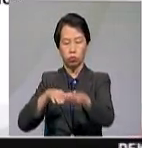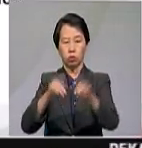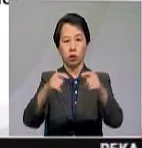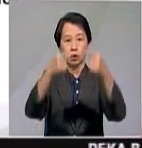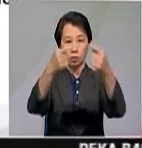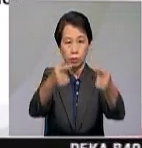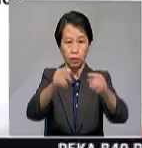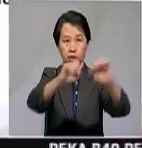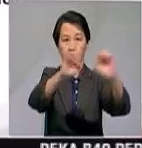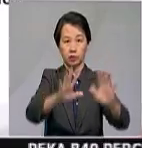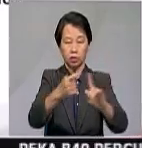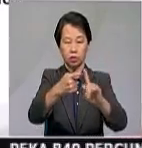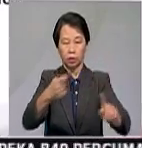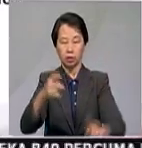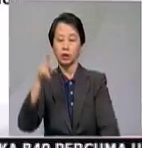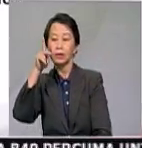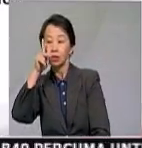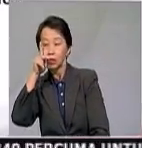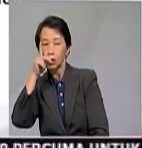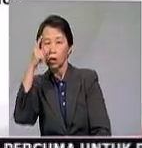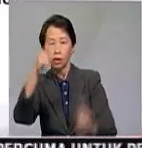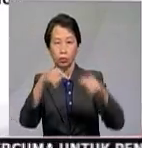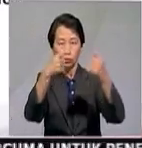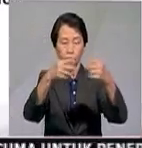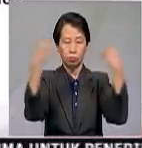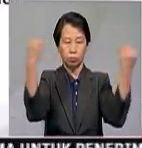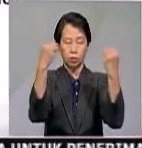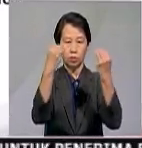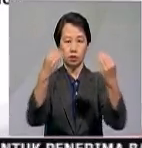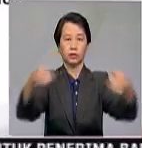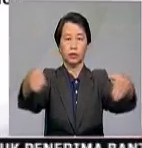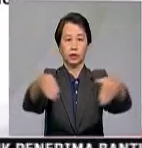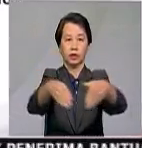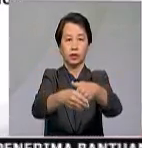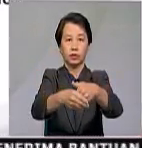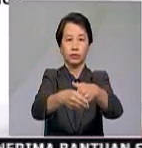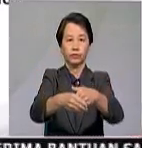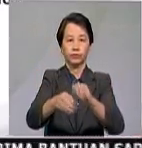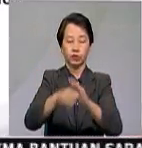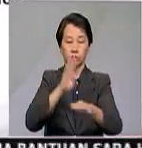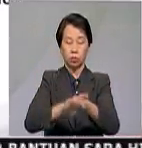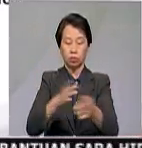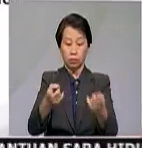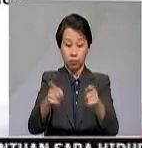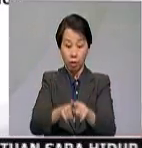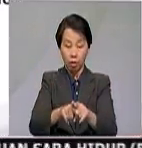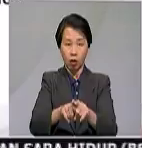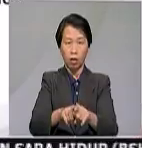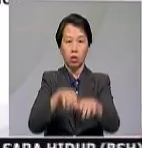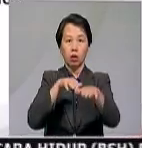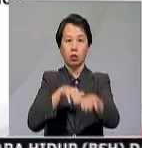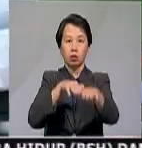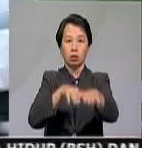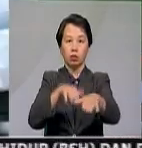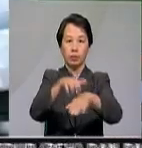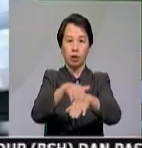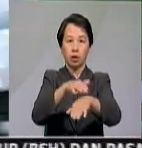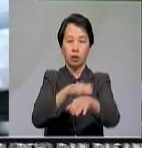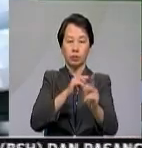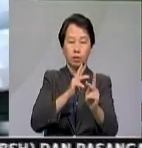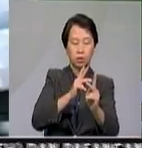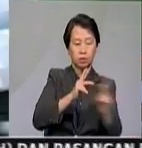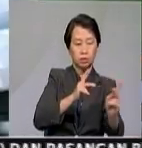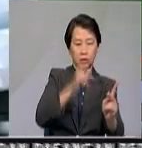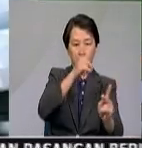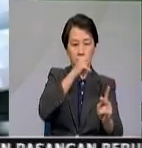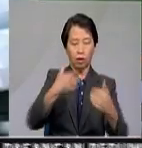ke Shah Alam dari Yan Kedah bagi menghadiri majlis kenduri perkahwinan. Ketika kejadian, trafik sedang bergerak perlahan di lorong kiri